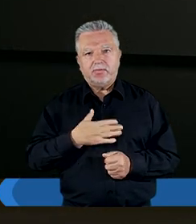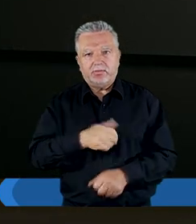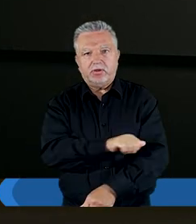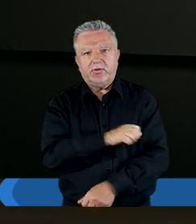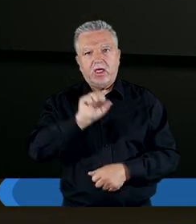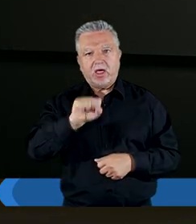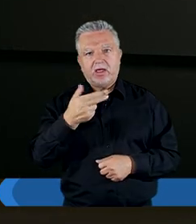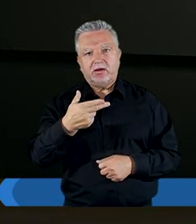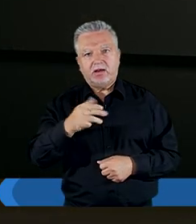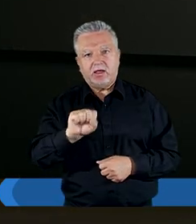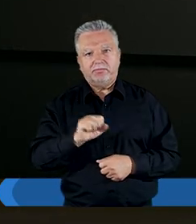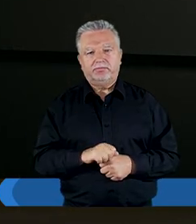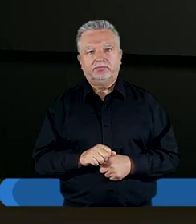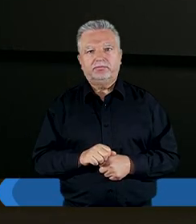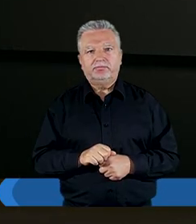imię Anna.